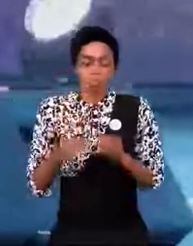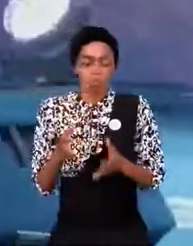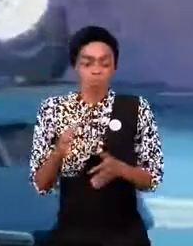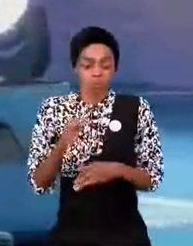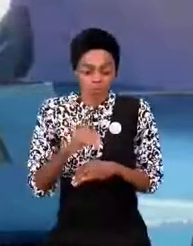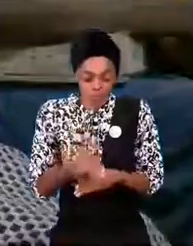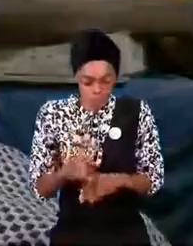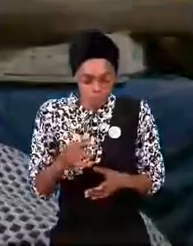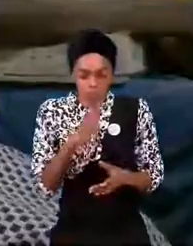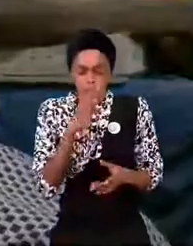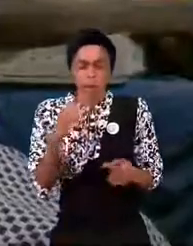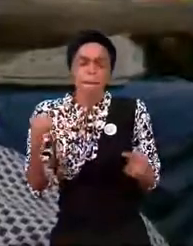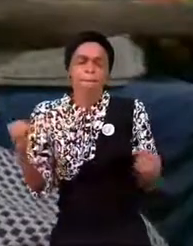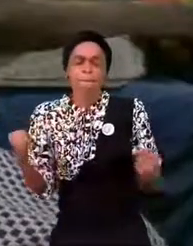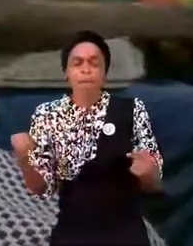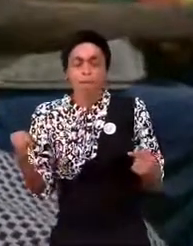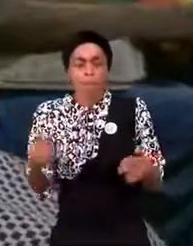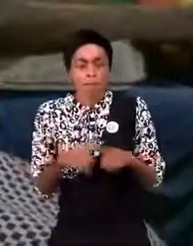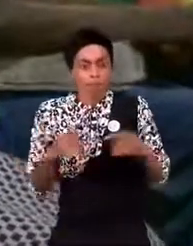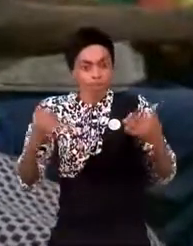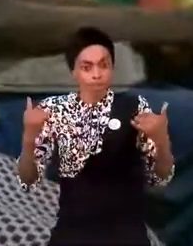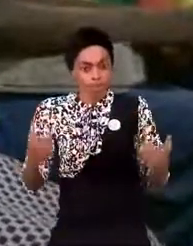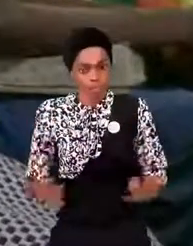avais mal. Il va t'affranchir.